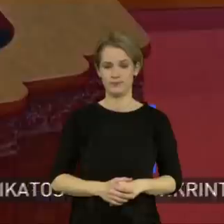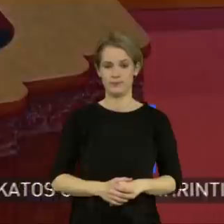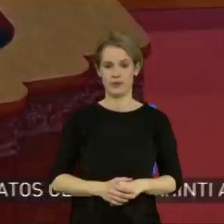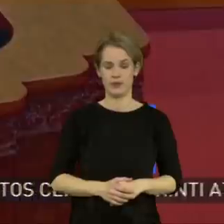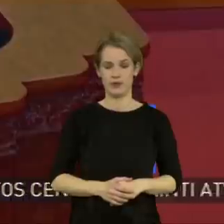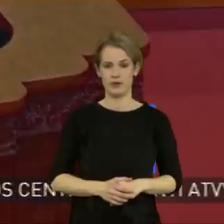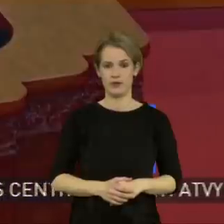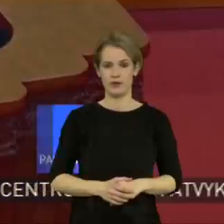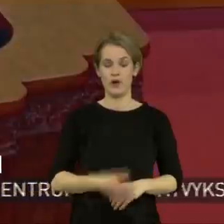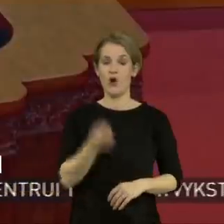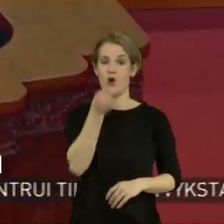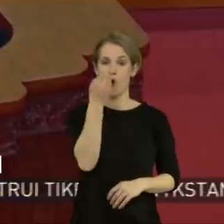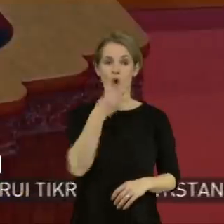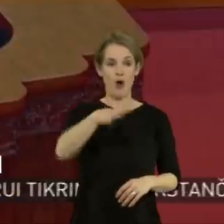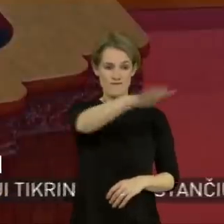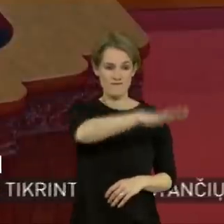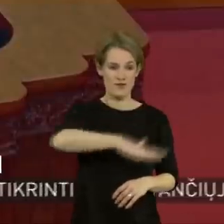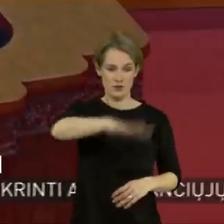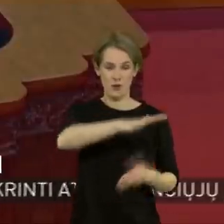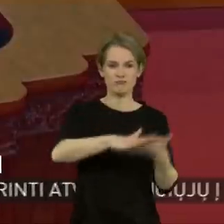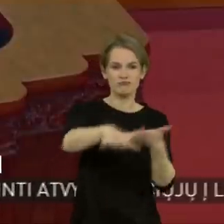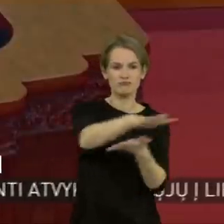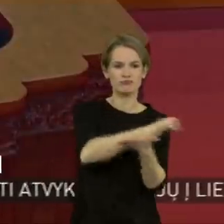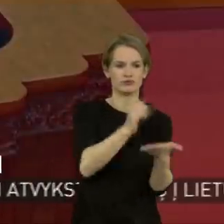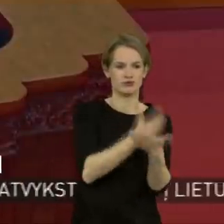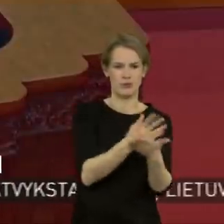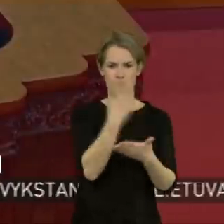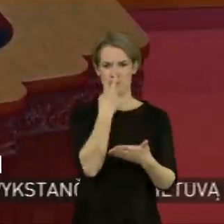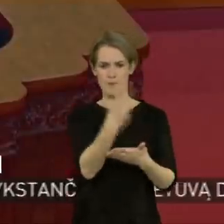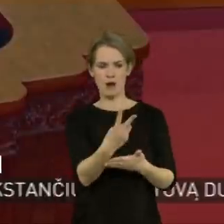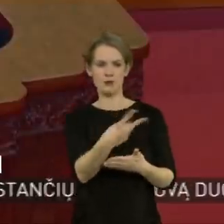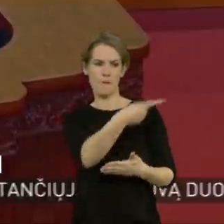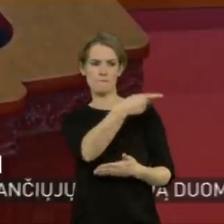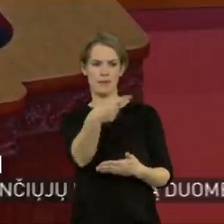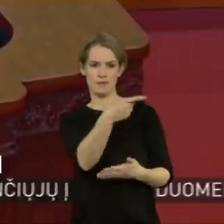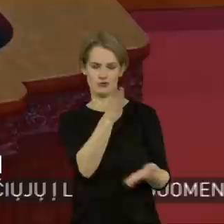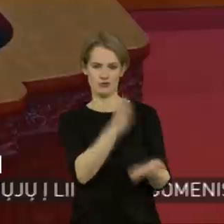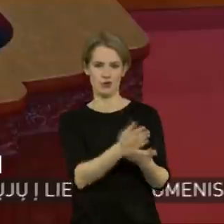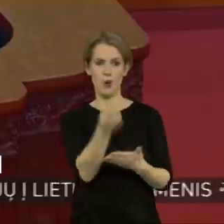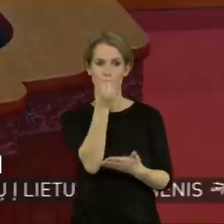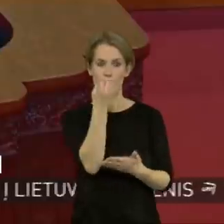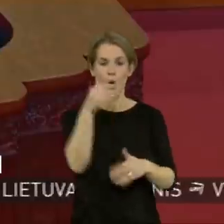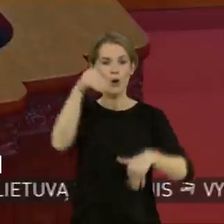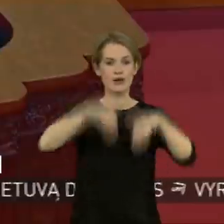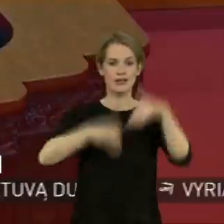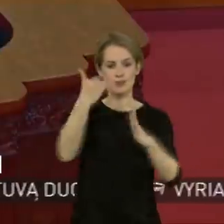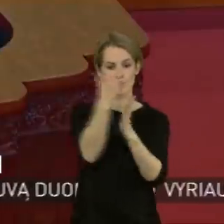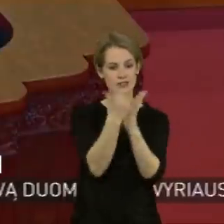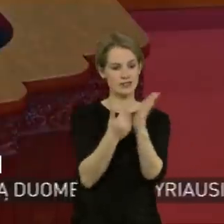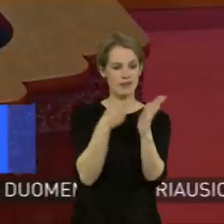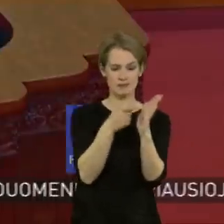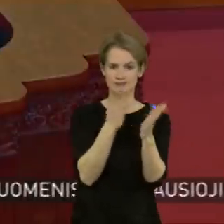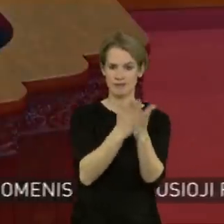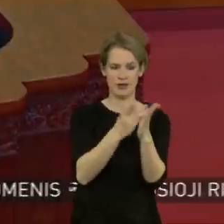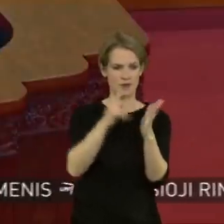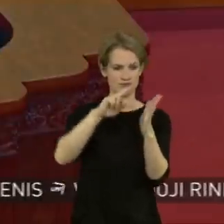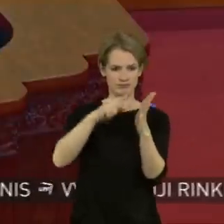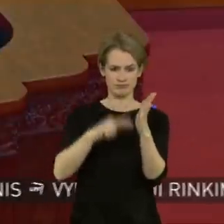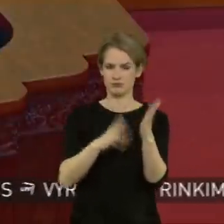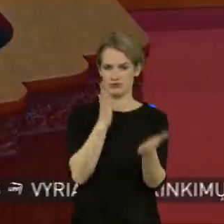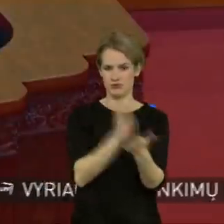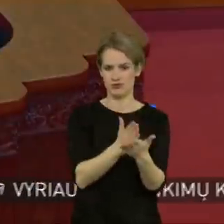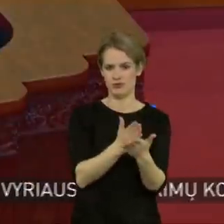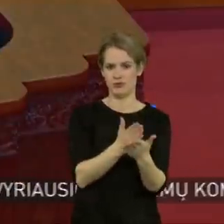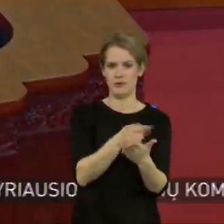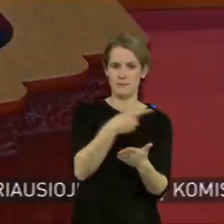Chaosas Honkongo visuomenėje rodo akivaizdžias spragas ir trūkumus dabartinėje Honkongo rinkimų sistemoje, kuri antikiniškoms jėgoms Honkonge sudaro